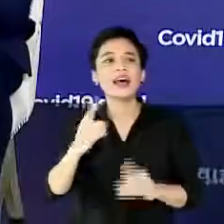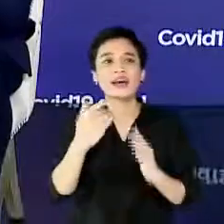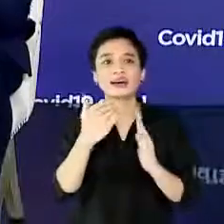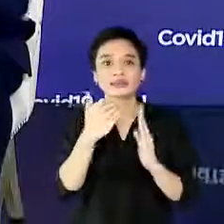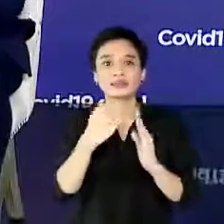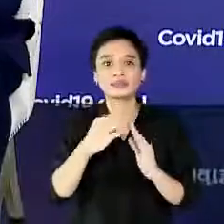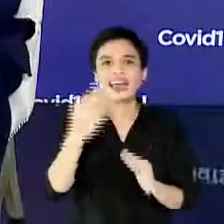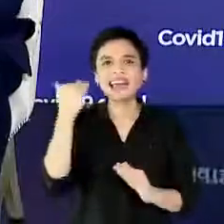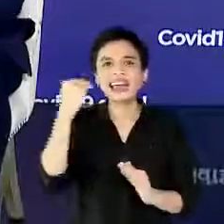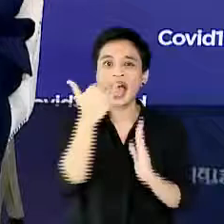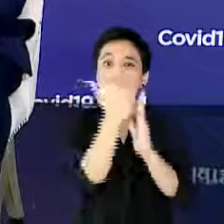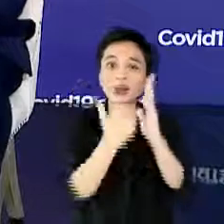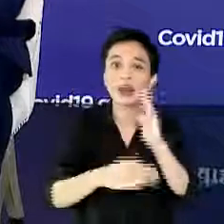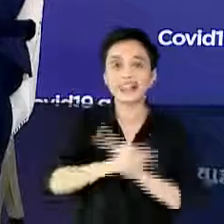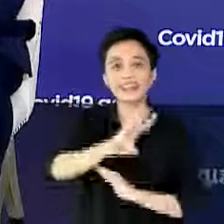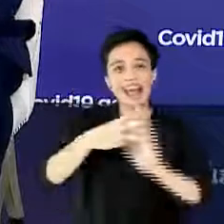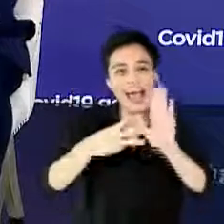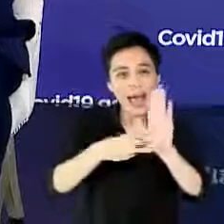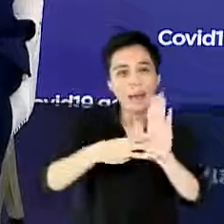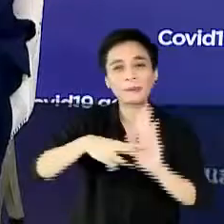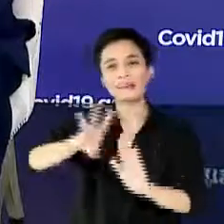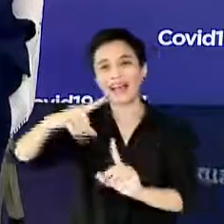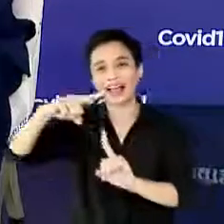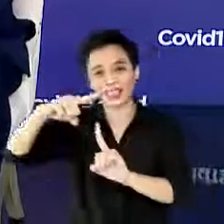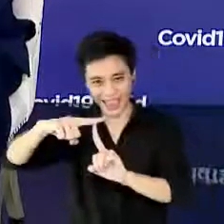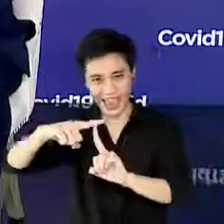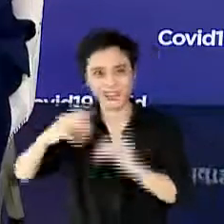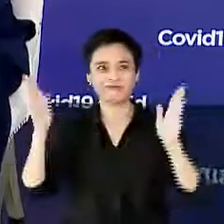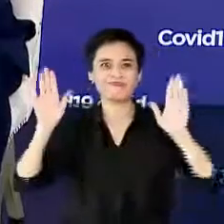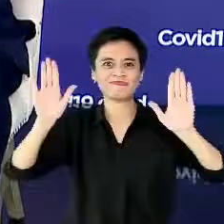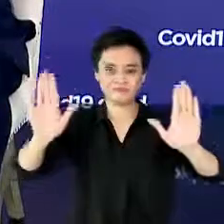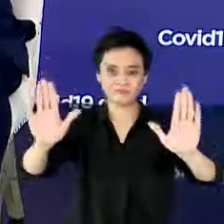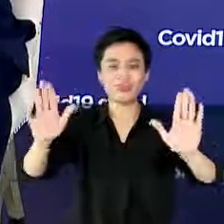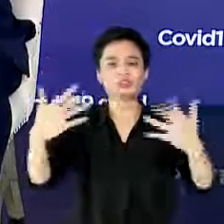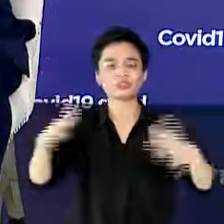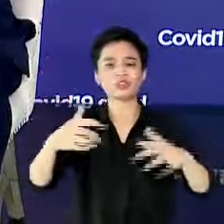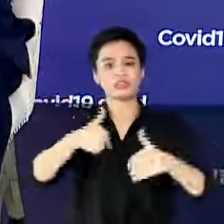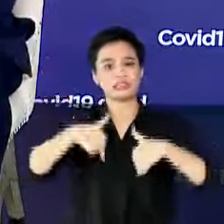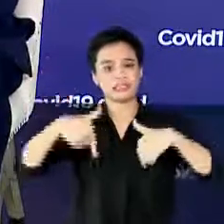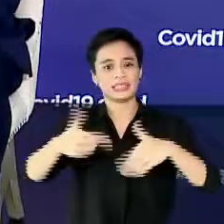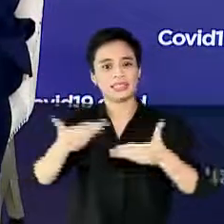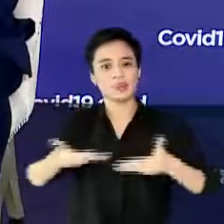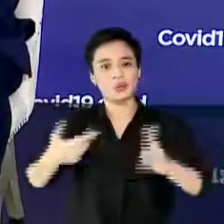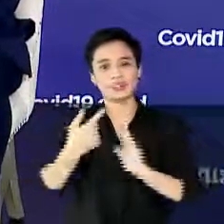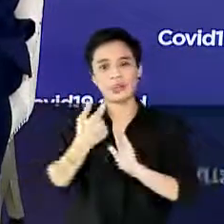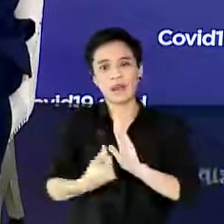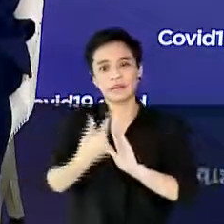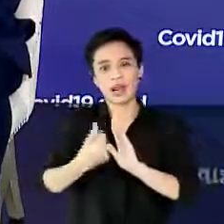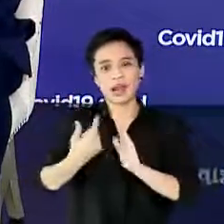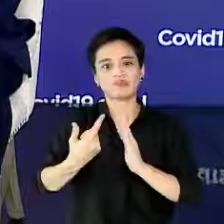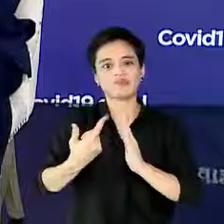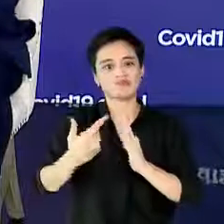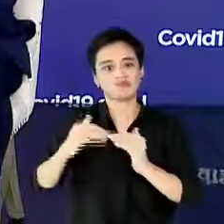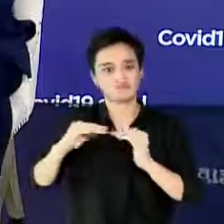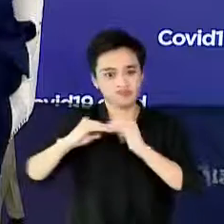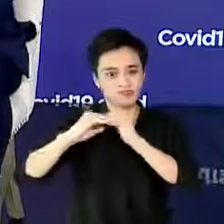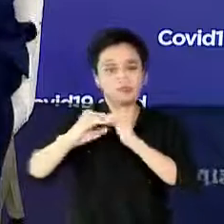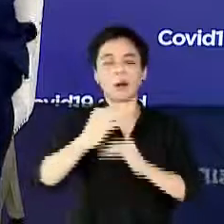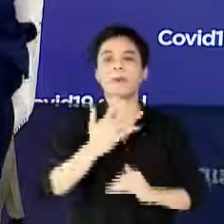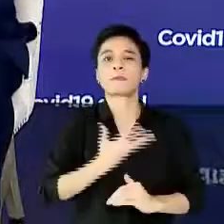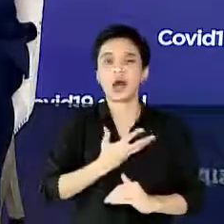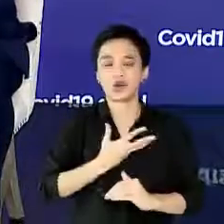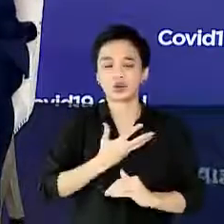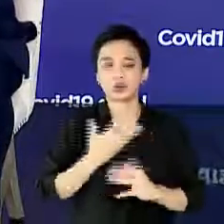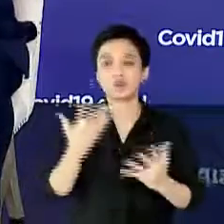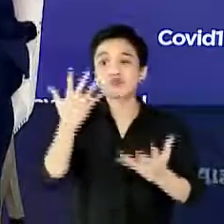terhadap 3 m dan juga 3D bila disandingkan dengan kegiatan ekonomi rakyat ini bagaimana Ibu menanggapinya mungkin bisa